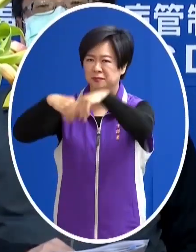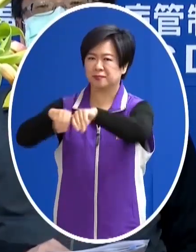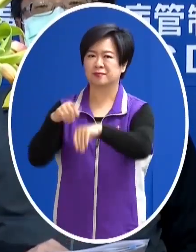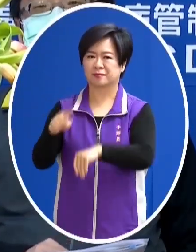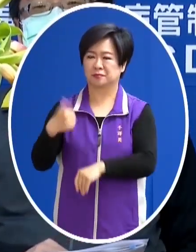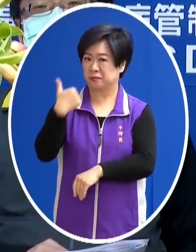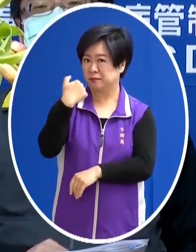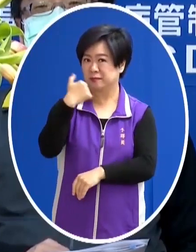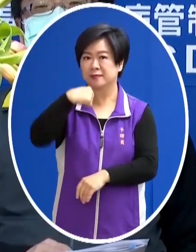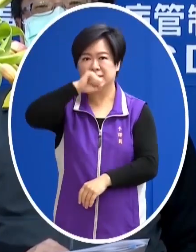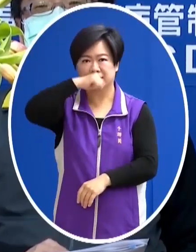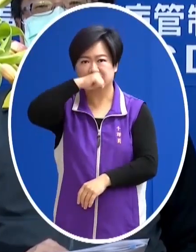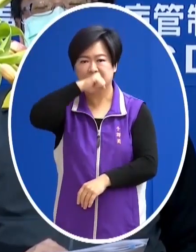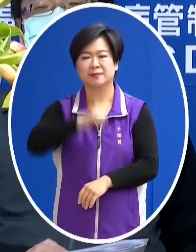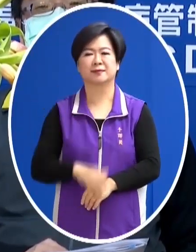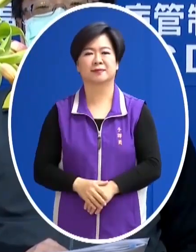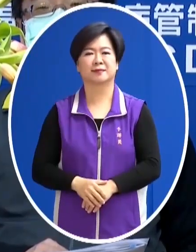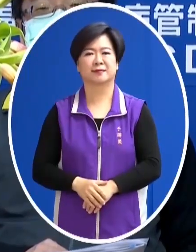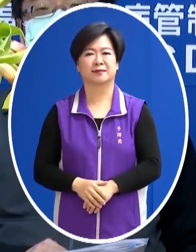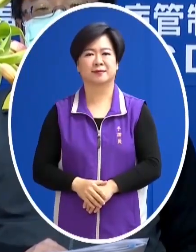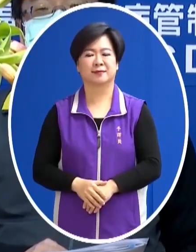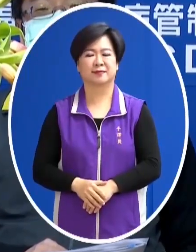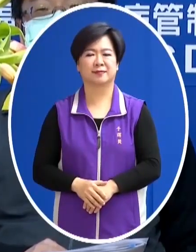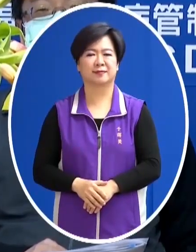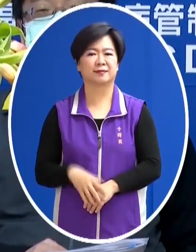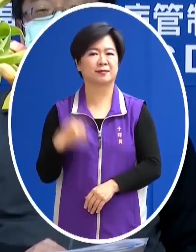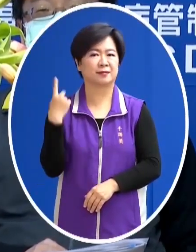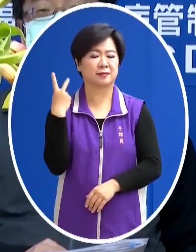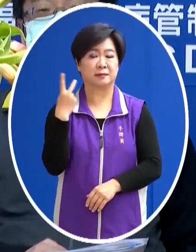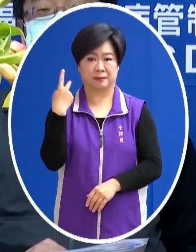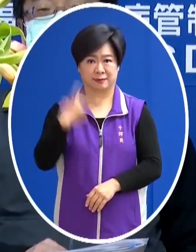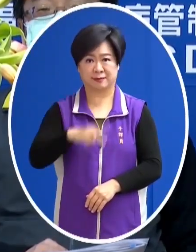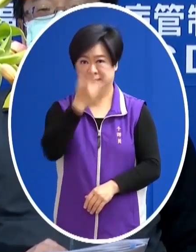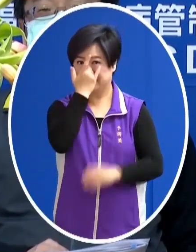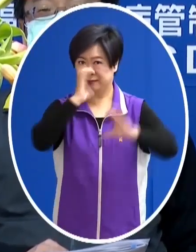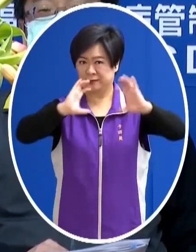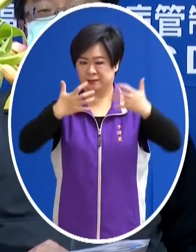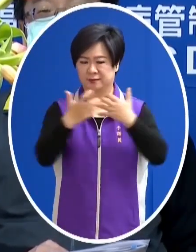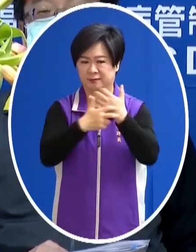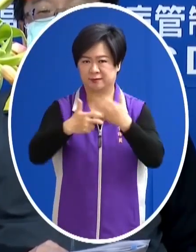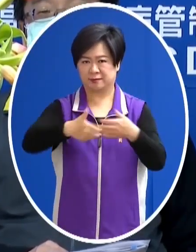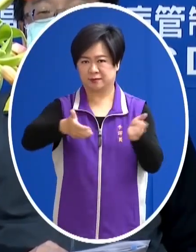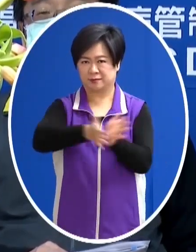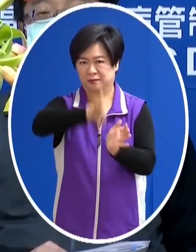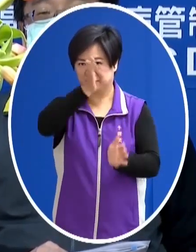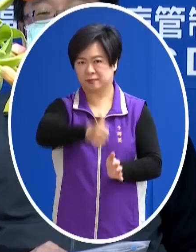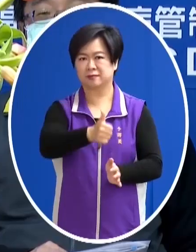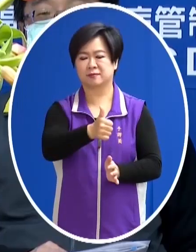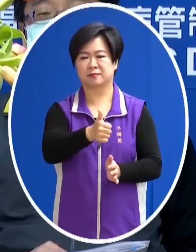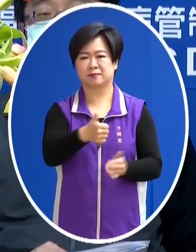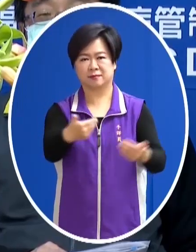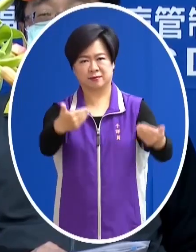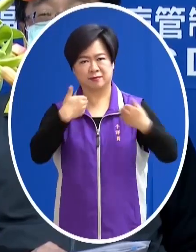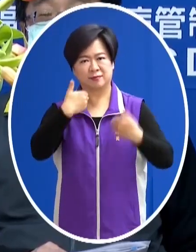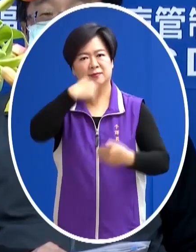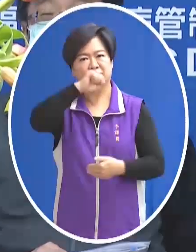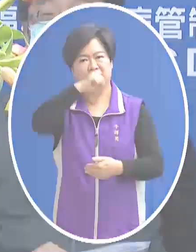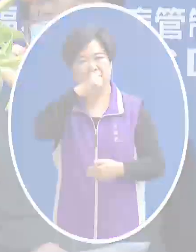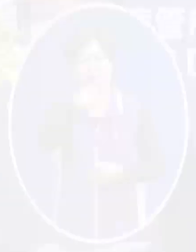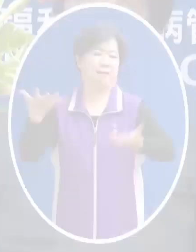意哈、哦，就好像前两天我们也接到哈、哦、德国卫生部的部长哈、哦、来给我们一些感